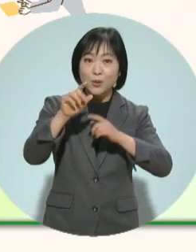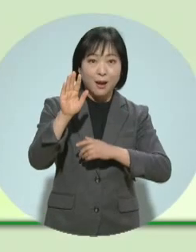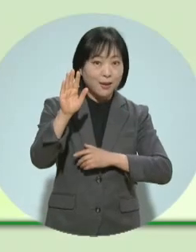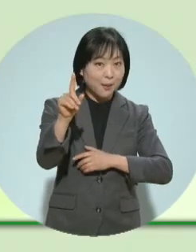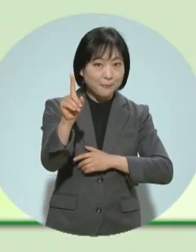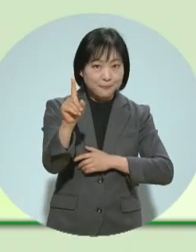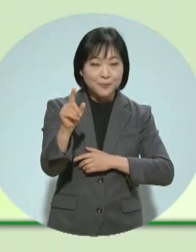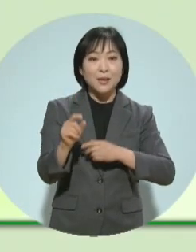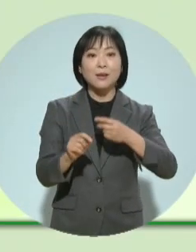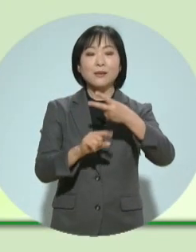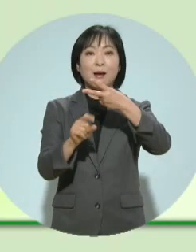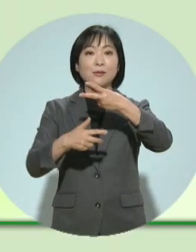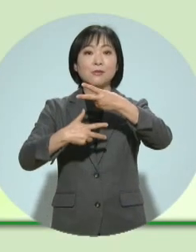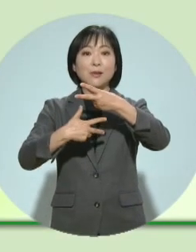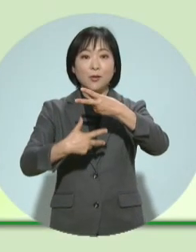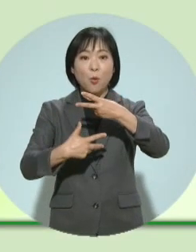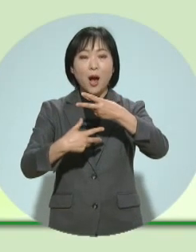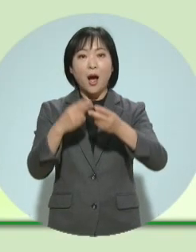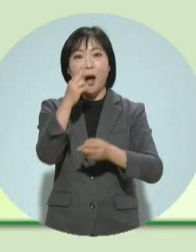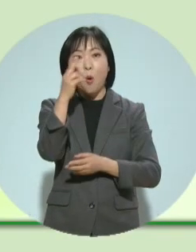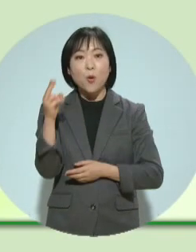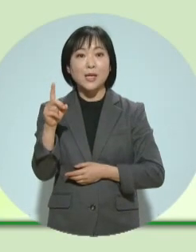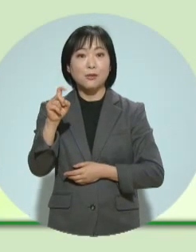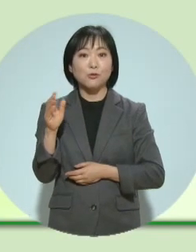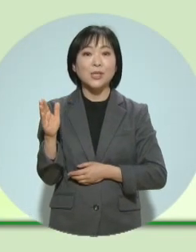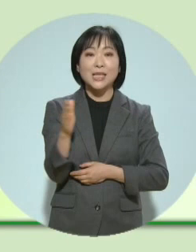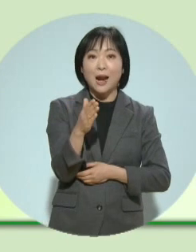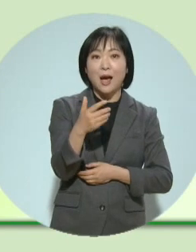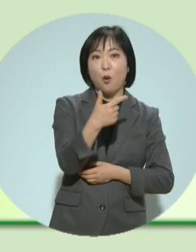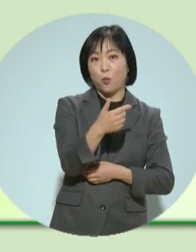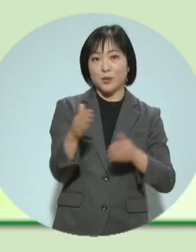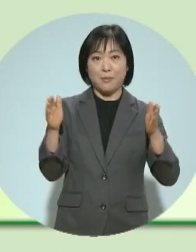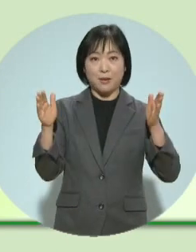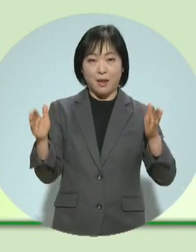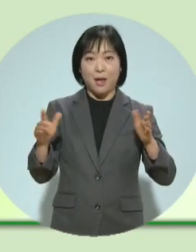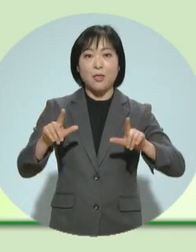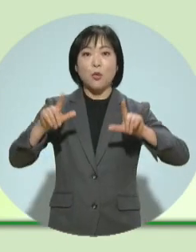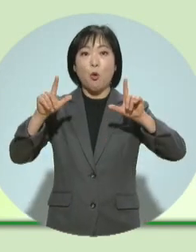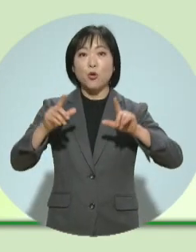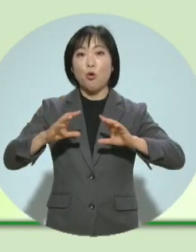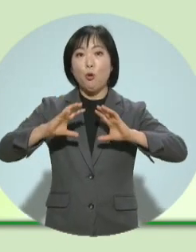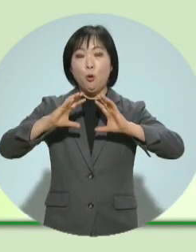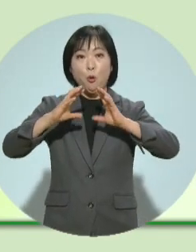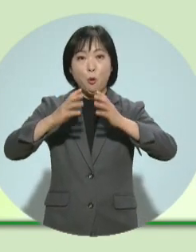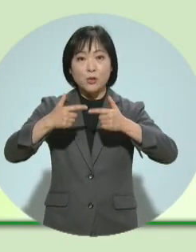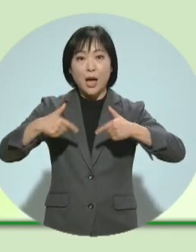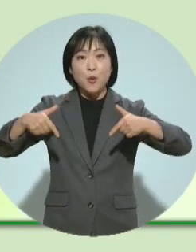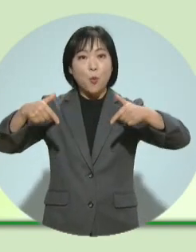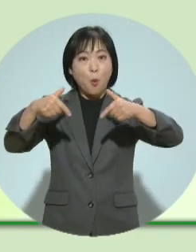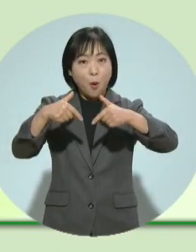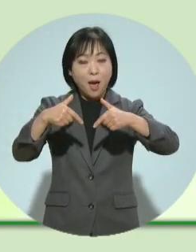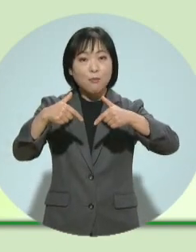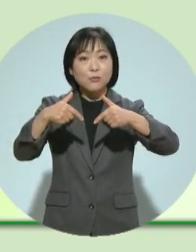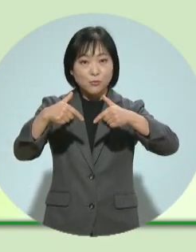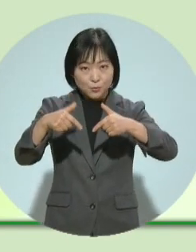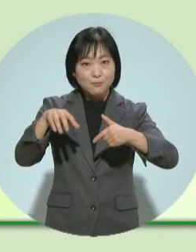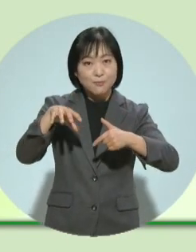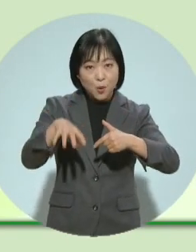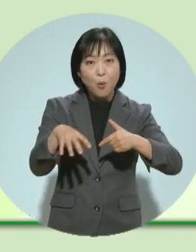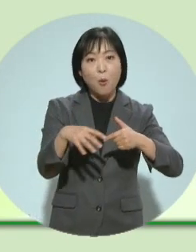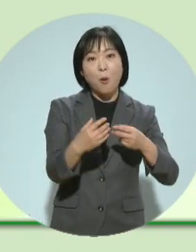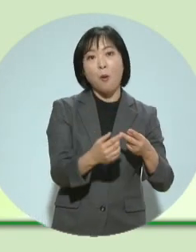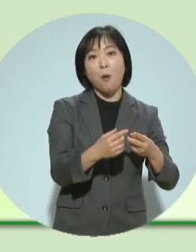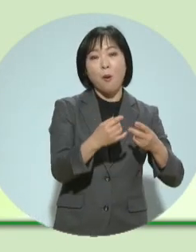日火曜日の午前10時から午後6時まで東京国際フォーラムとライブ配信で開催されます。